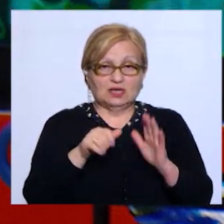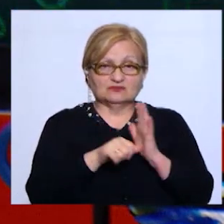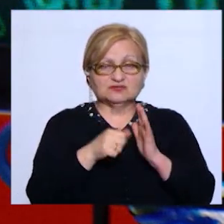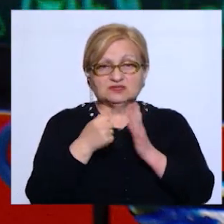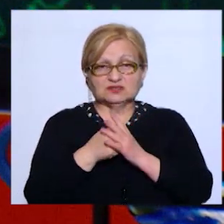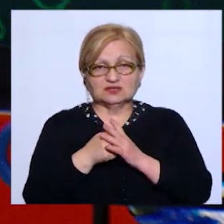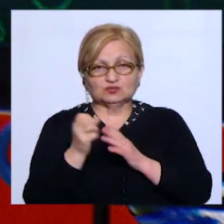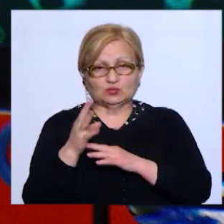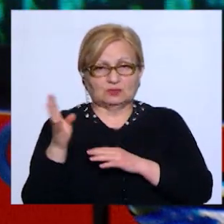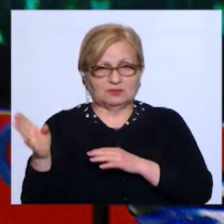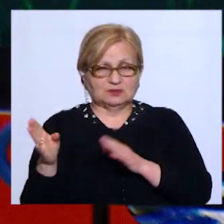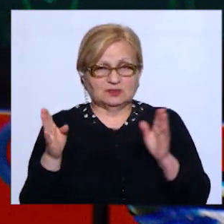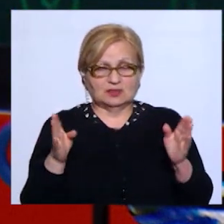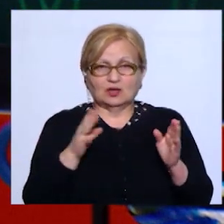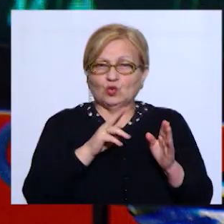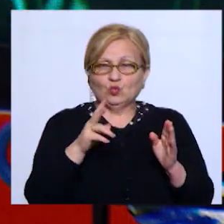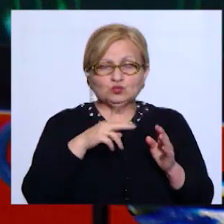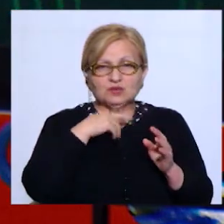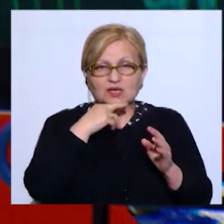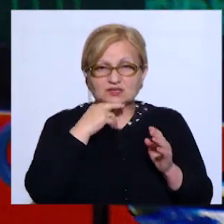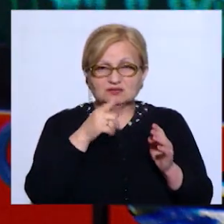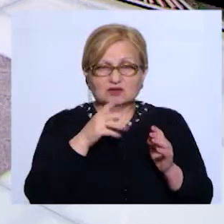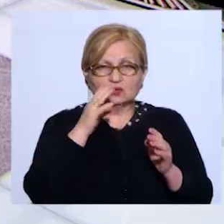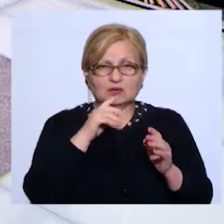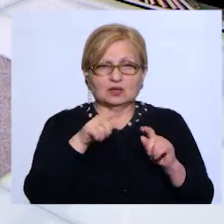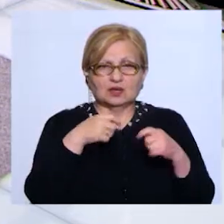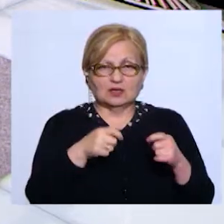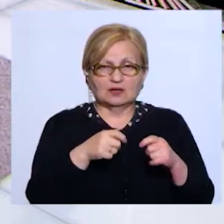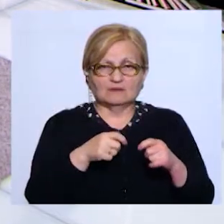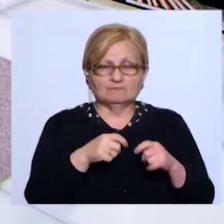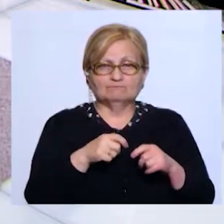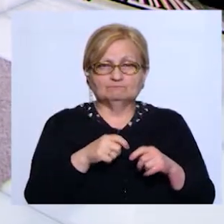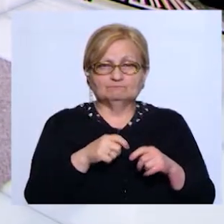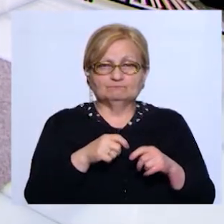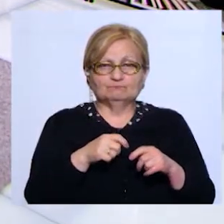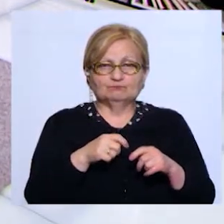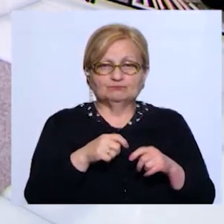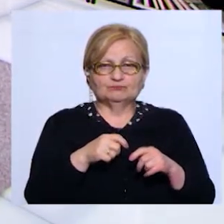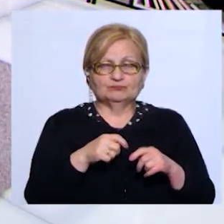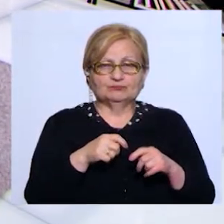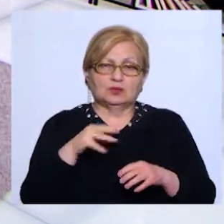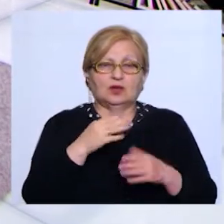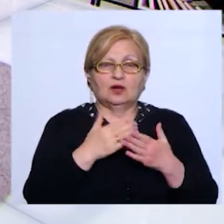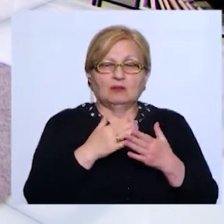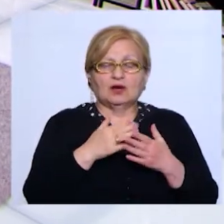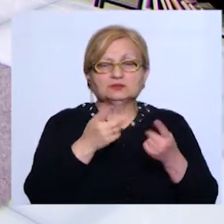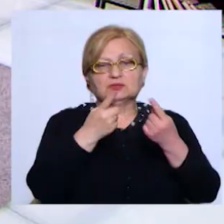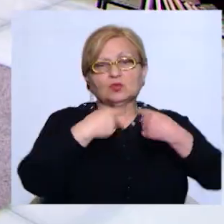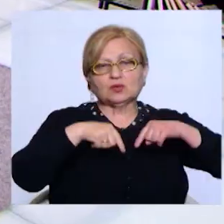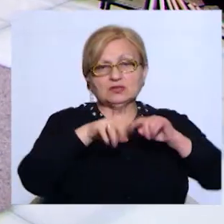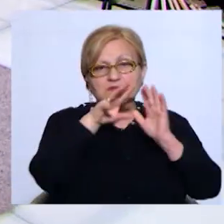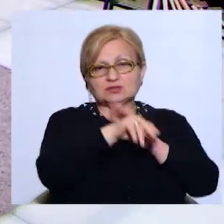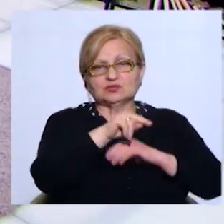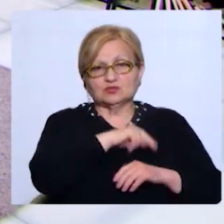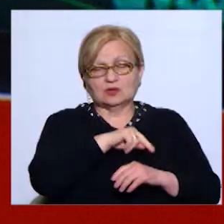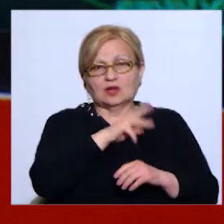უნდა გაითვალისწინოთ ხოლმე მონაცემების დამუშავების დროს და ახლა გეტყვით რატო. თქვათ რამე ორგანიზაციაში მუშაობთ ჩვენ